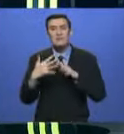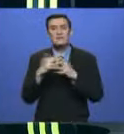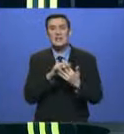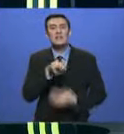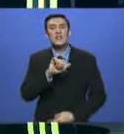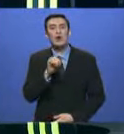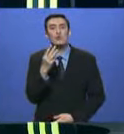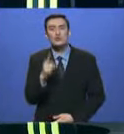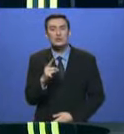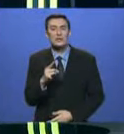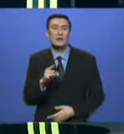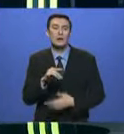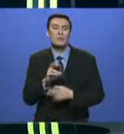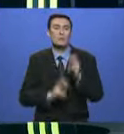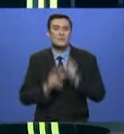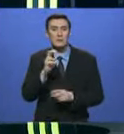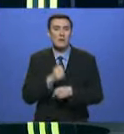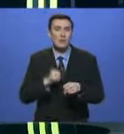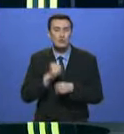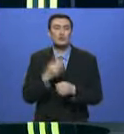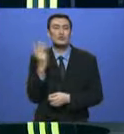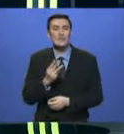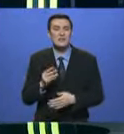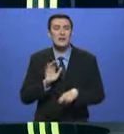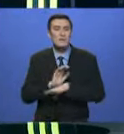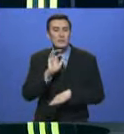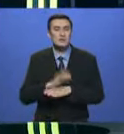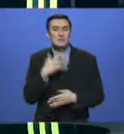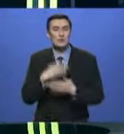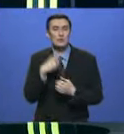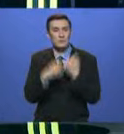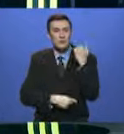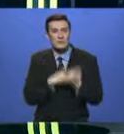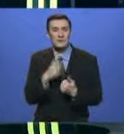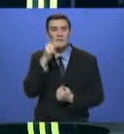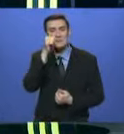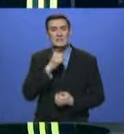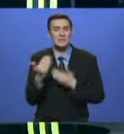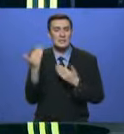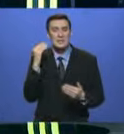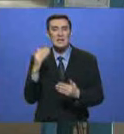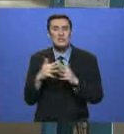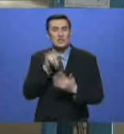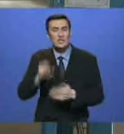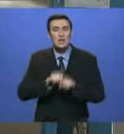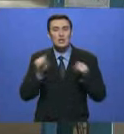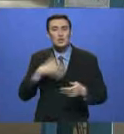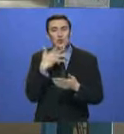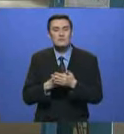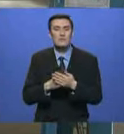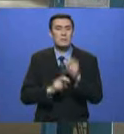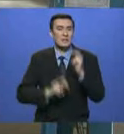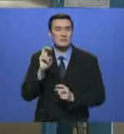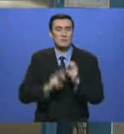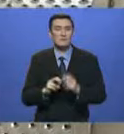Таушит Мангыстауской области цех по переработке шерсти выпустил свою первую продукцию. 2 месяца назад предприимчивый сельчанин открыл собственное производство на